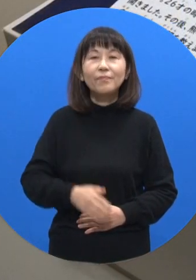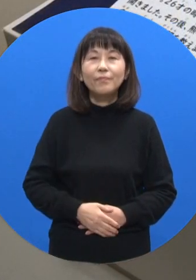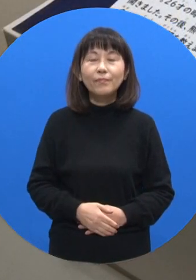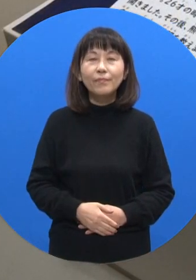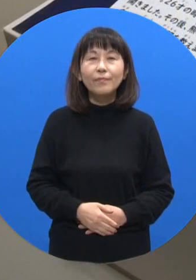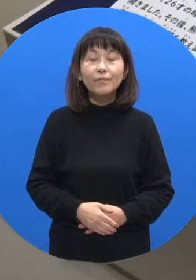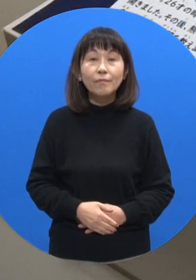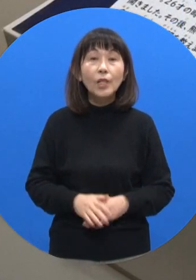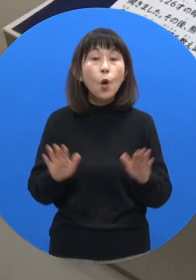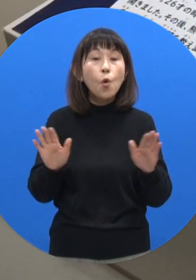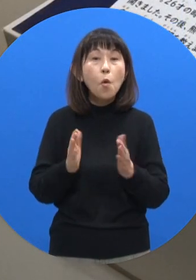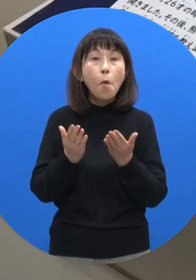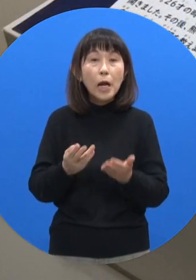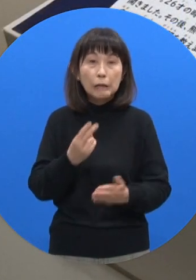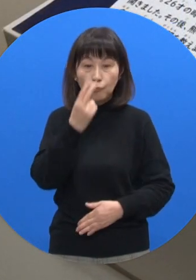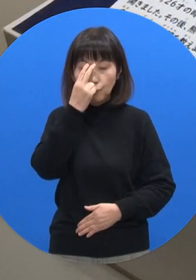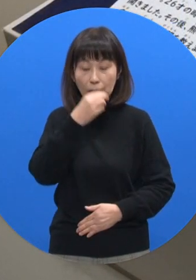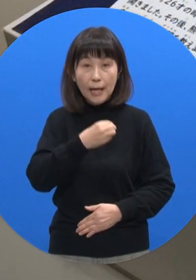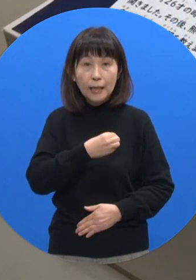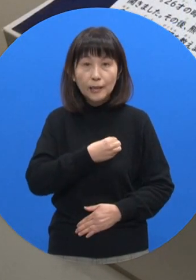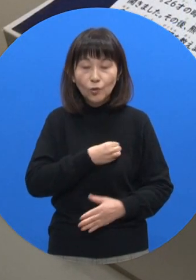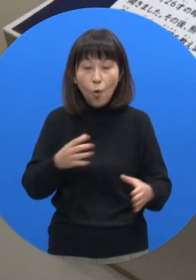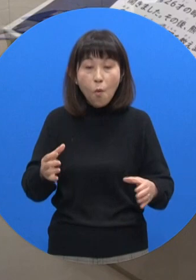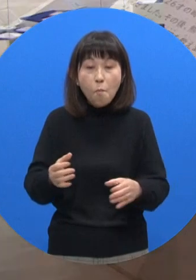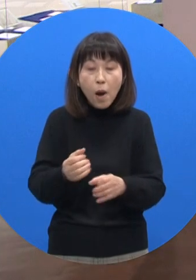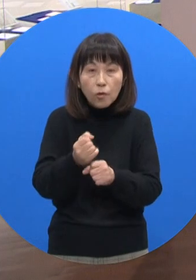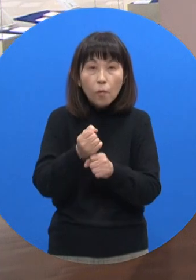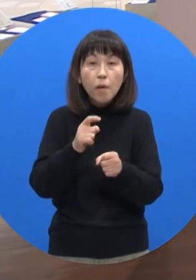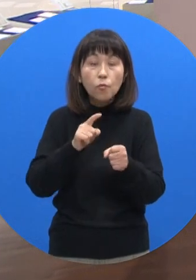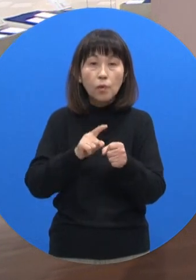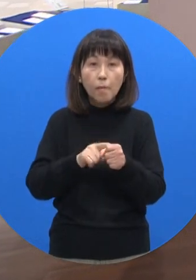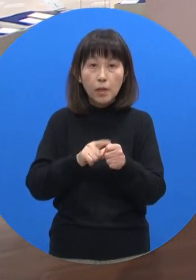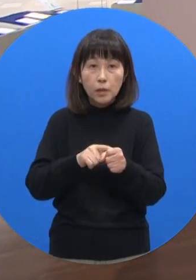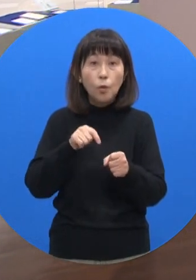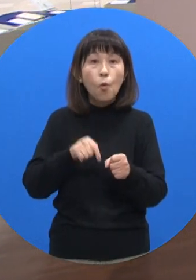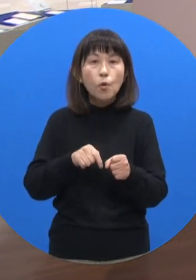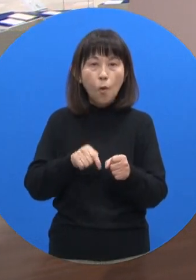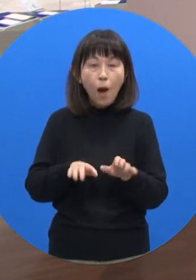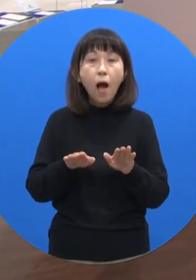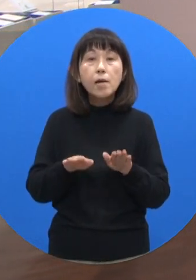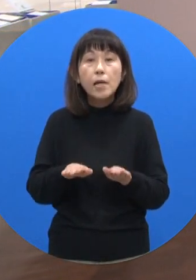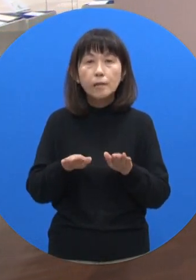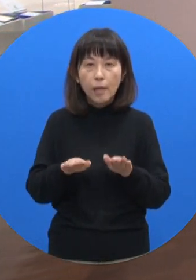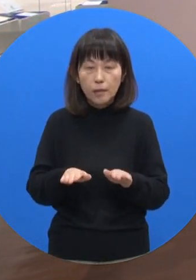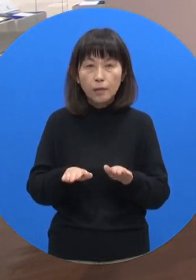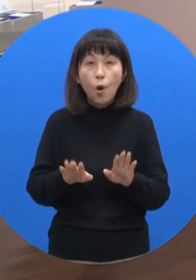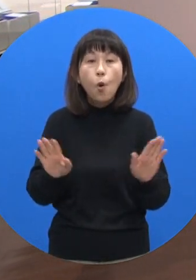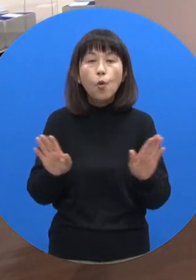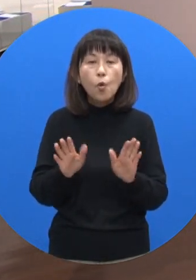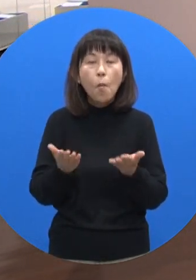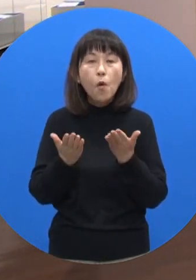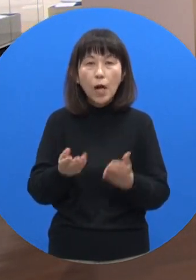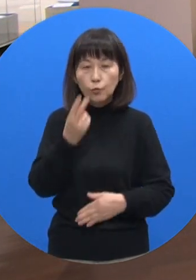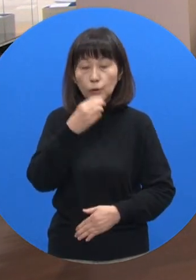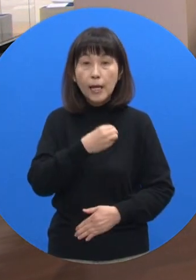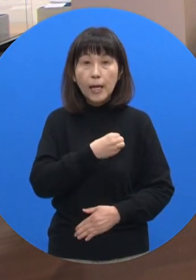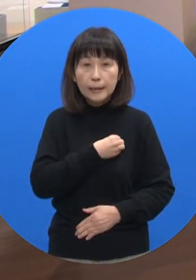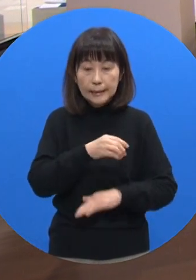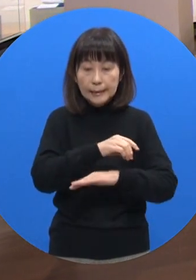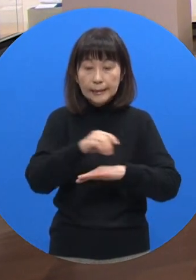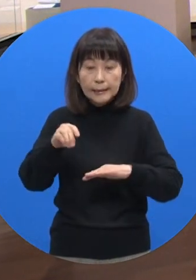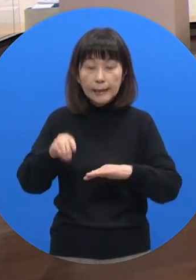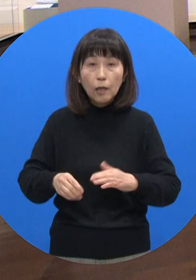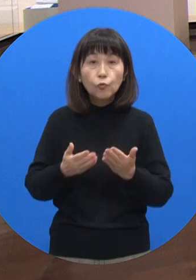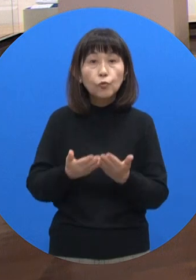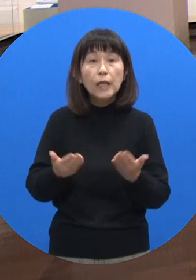。 子ども学芸員の集大成として先哲資料館では現在子ども学芸員企画展を